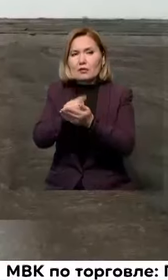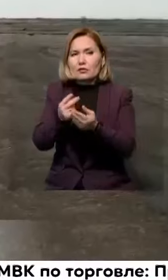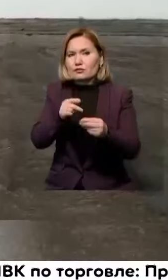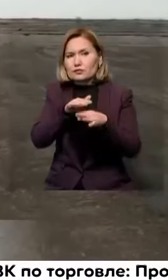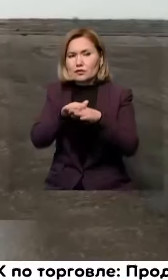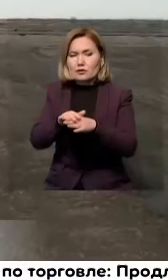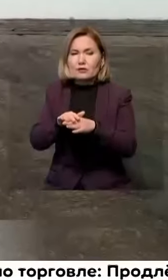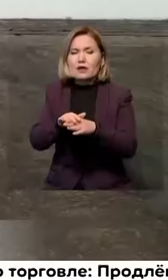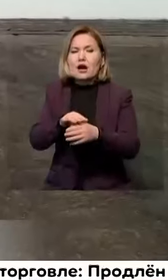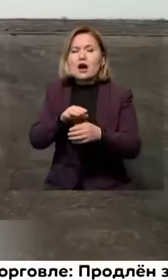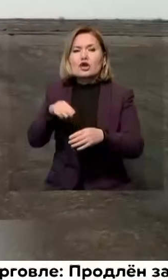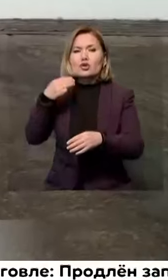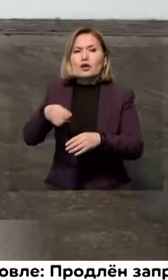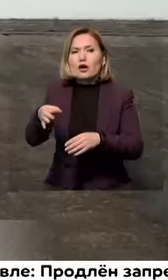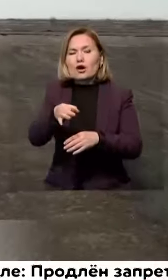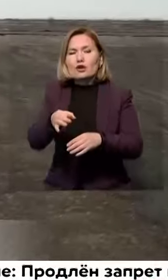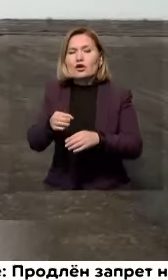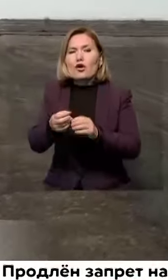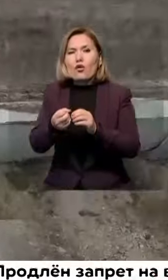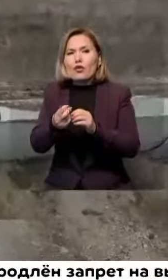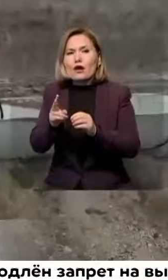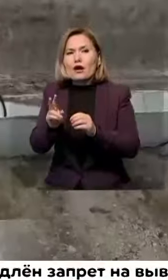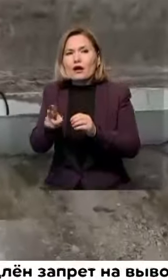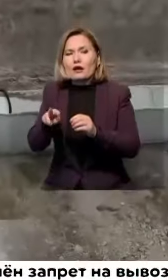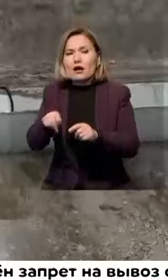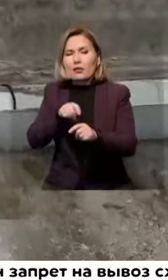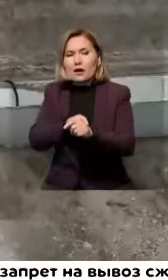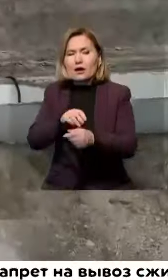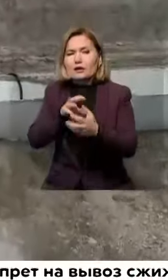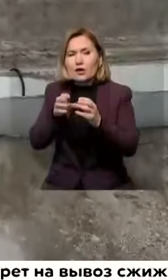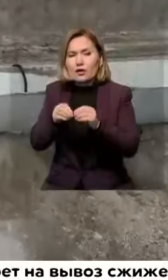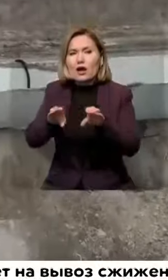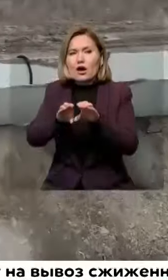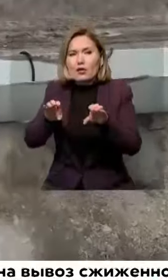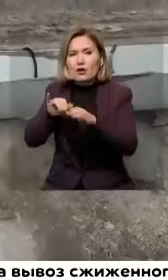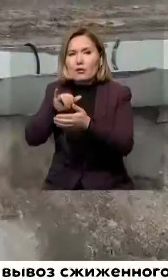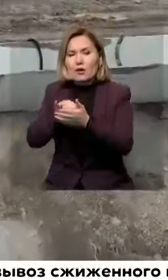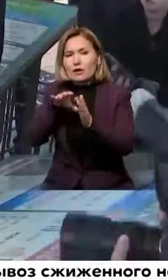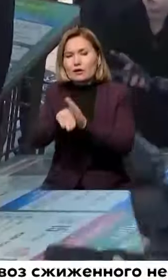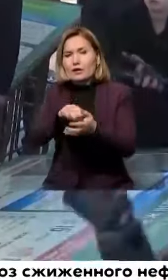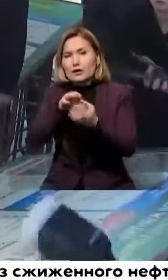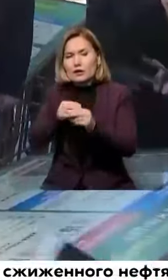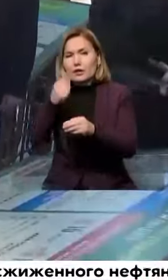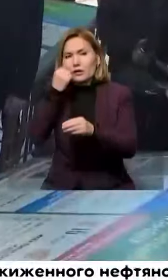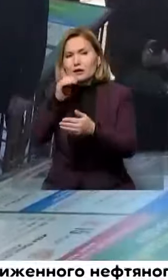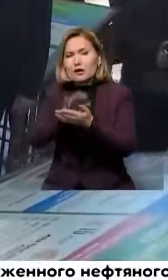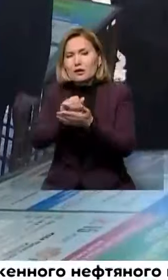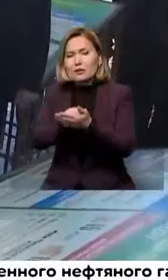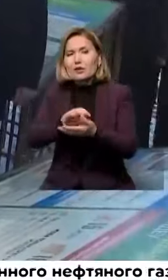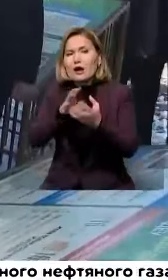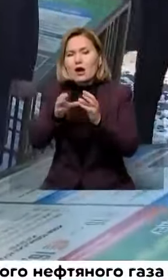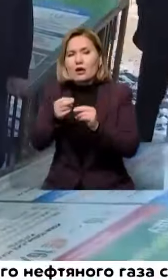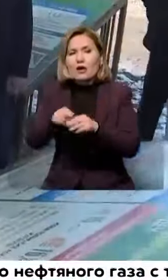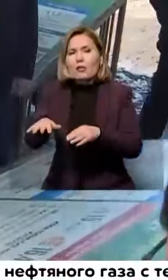керек. Түркістан облысында ұзындығы 12 мың шақырымнан асатын 3147 канал бар, бірақ оның көбі әбден ескірген. Олжас